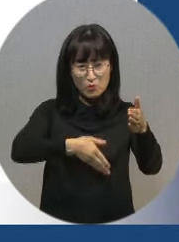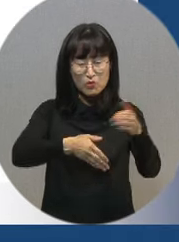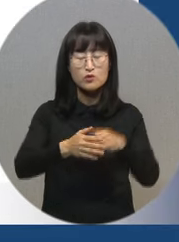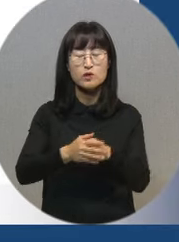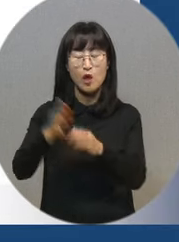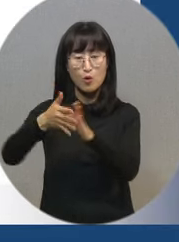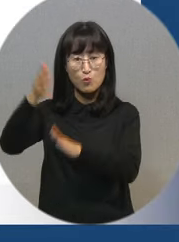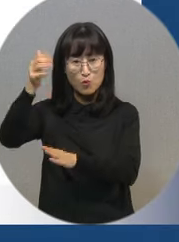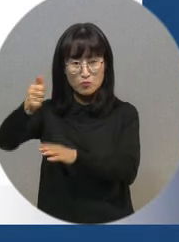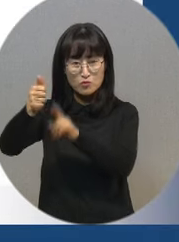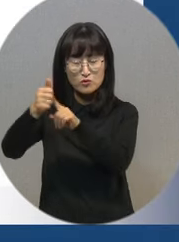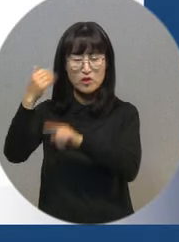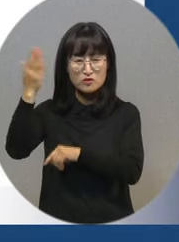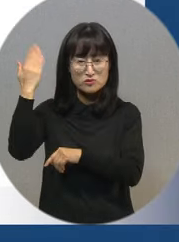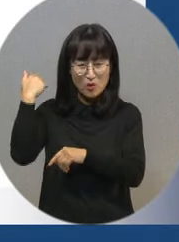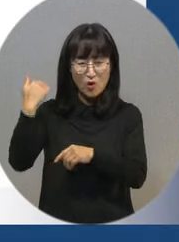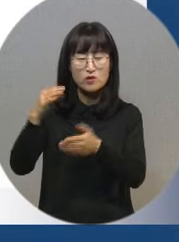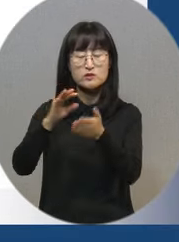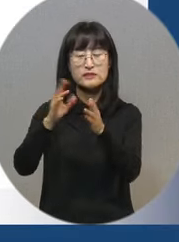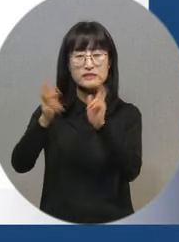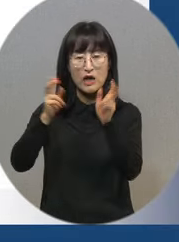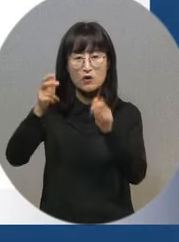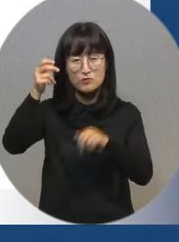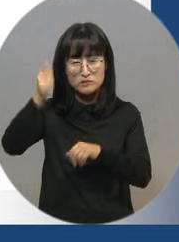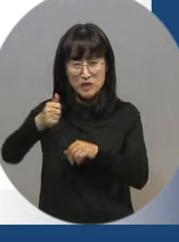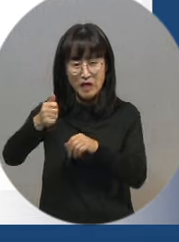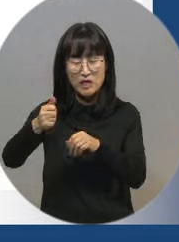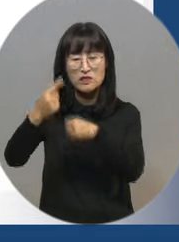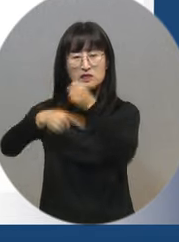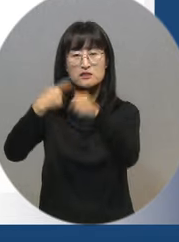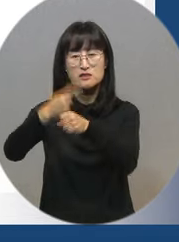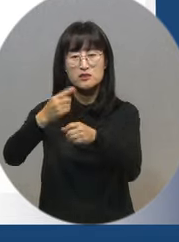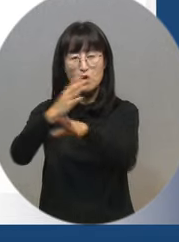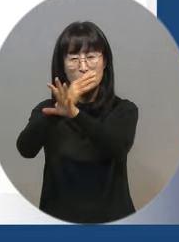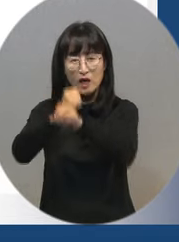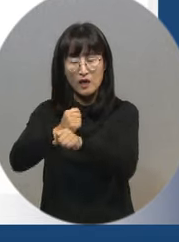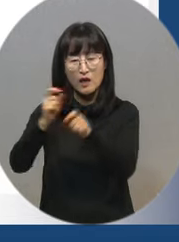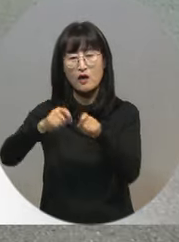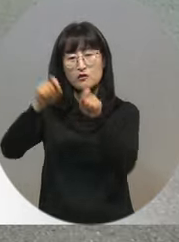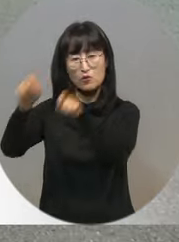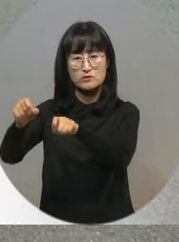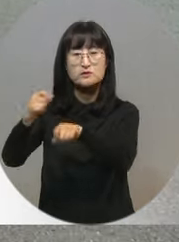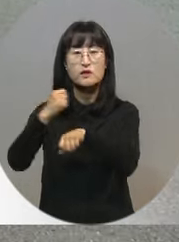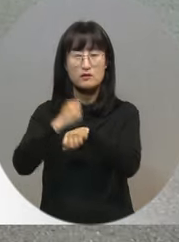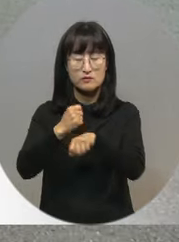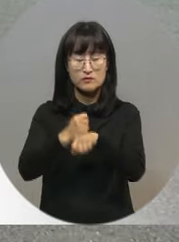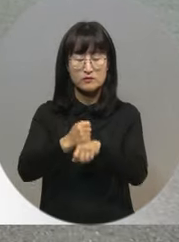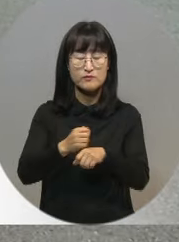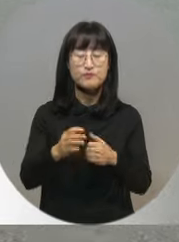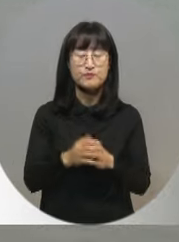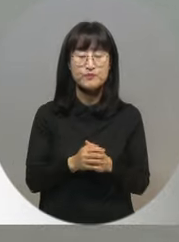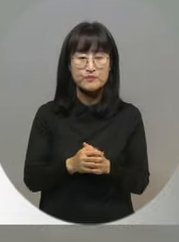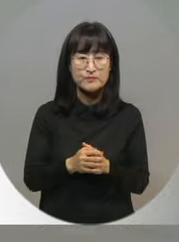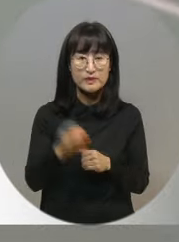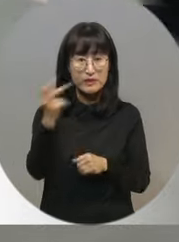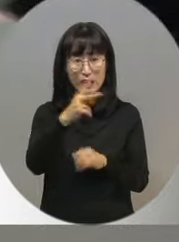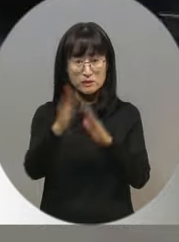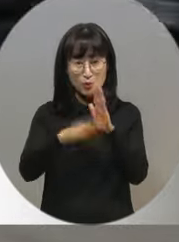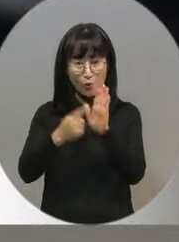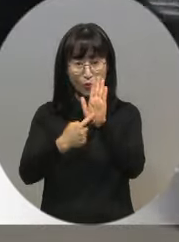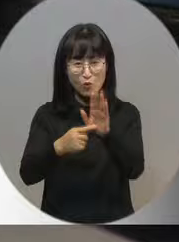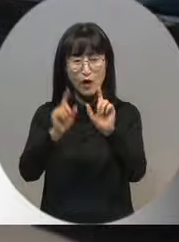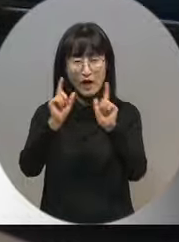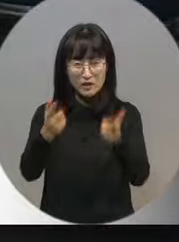본부는 이전 사업자와 1년간 계약 기간을 연장했습니다 시민 불편을 우려해 재공고 아닌 기존